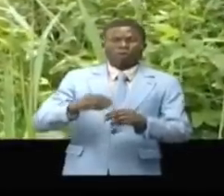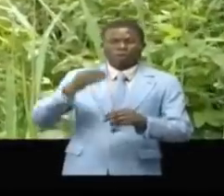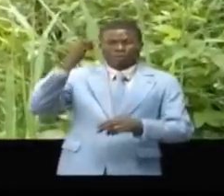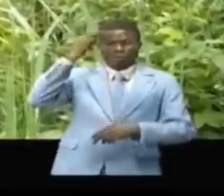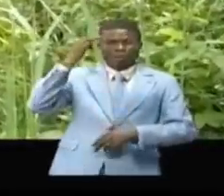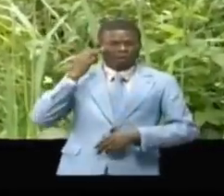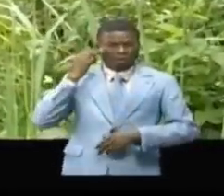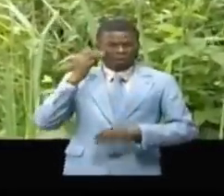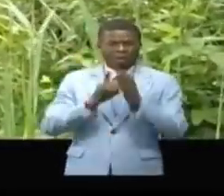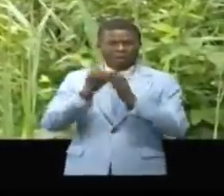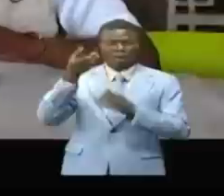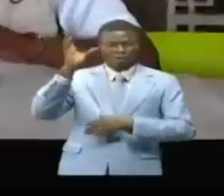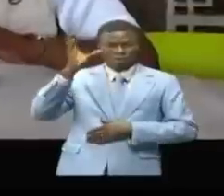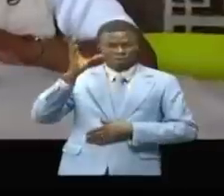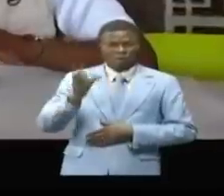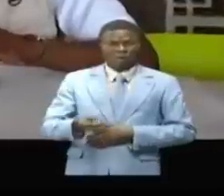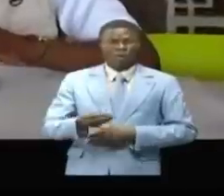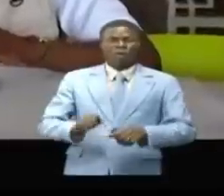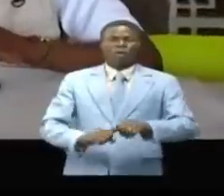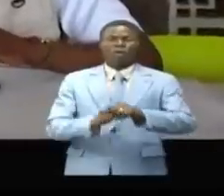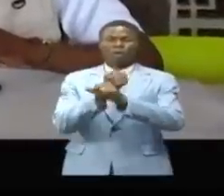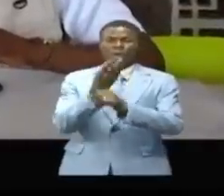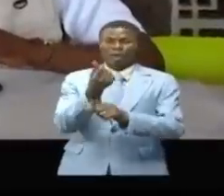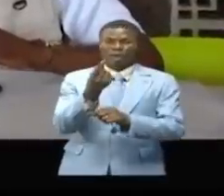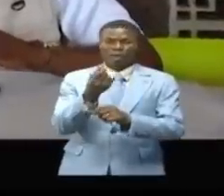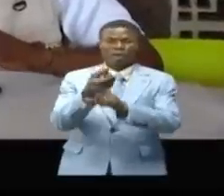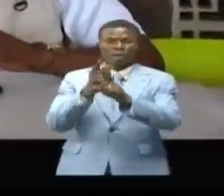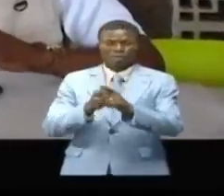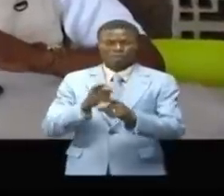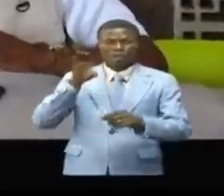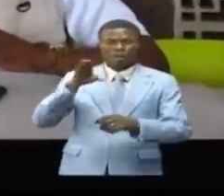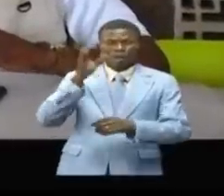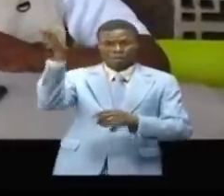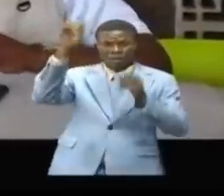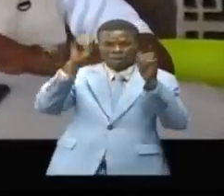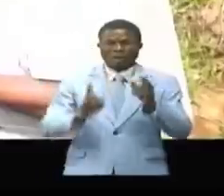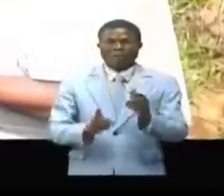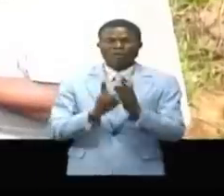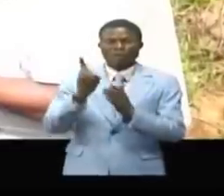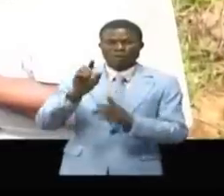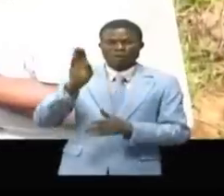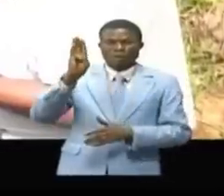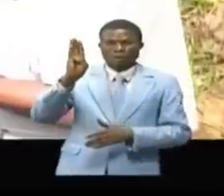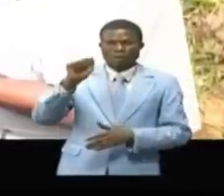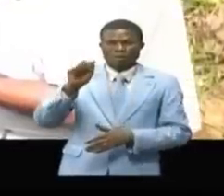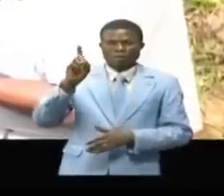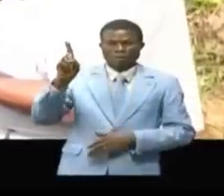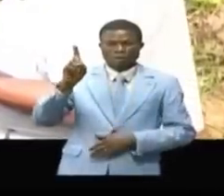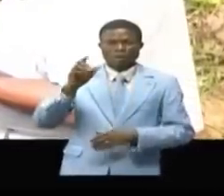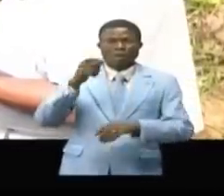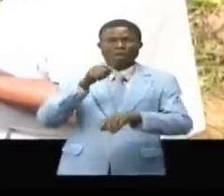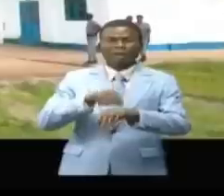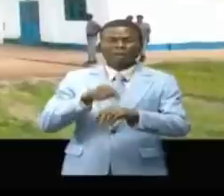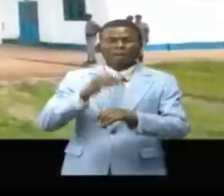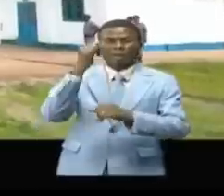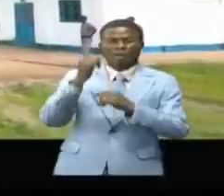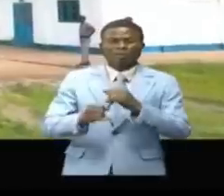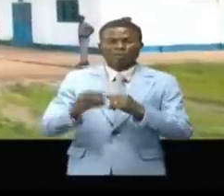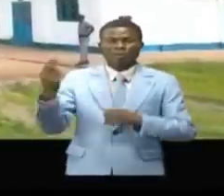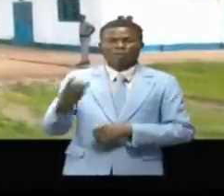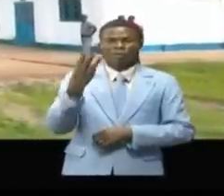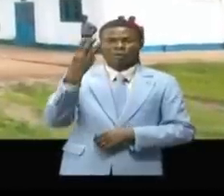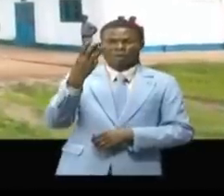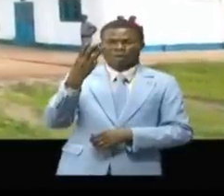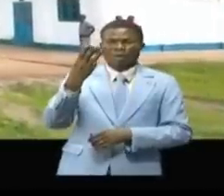Rural et qui bénéficie de l'appui financier de la Banque africaine du développement. La durée de ce contrat est de 24